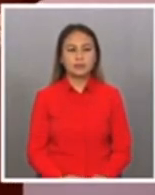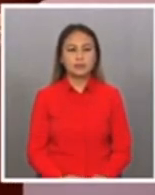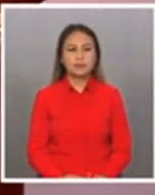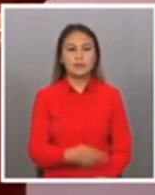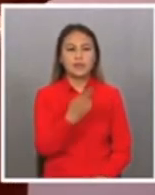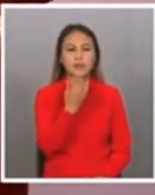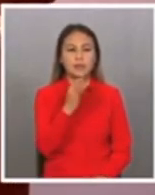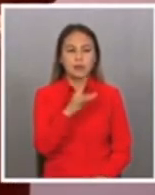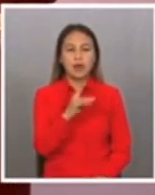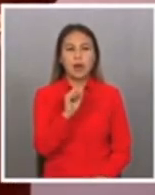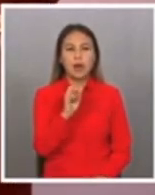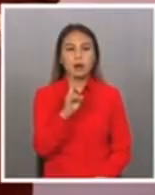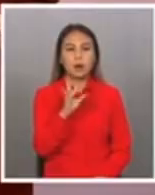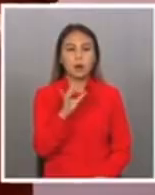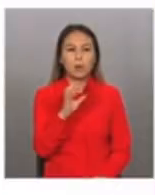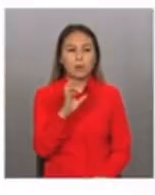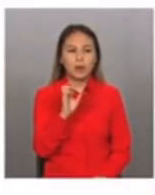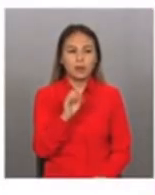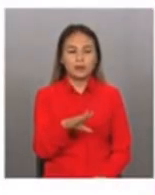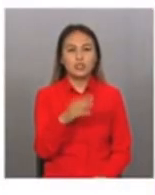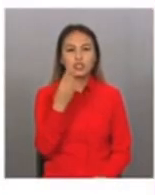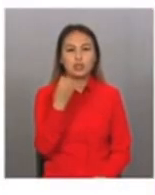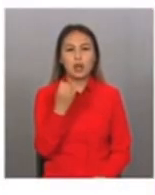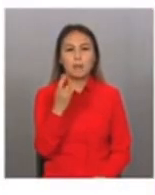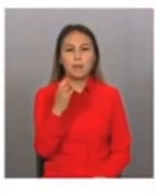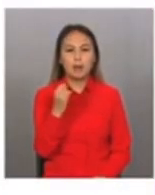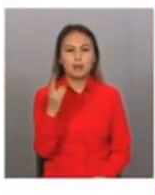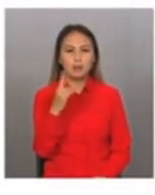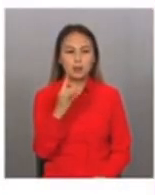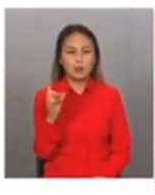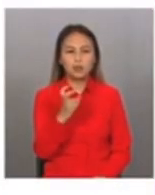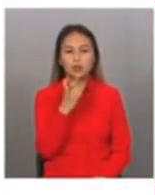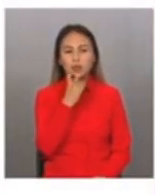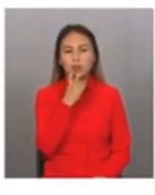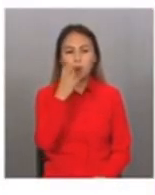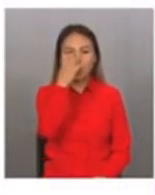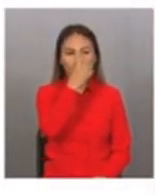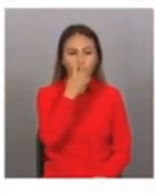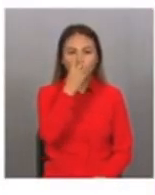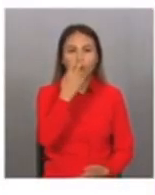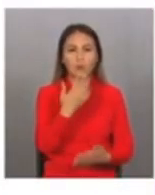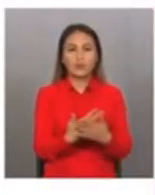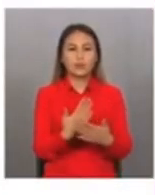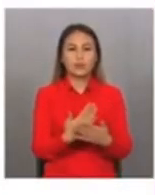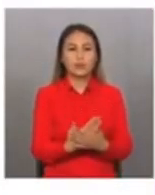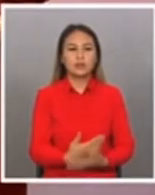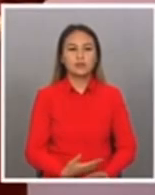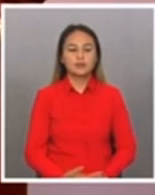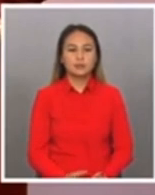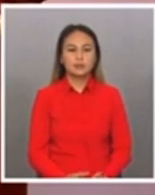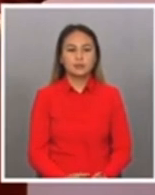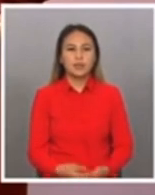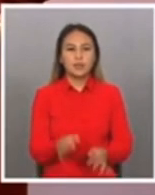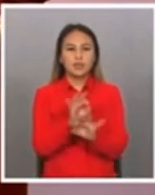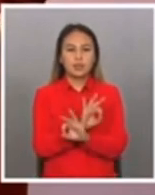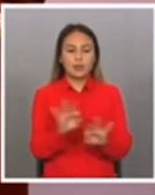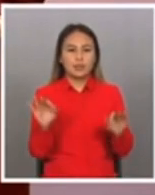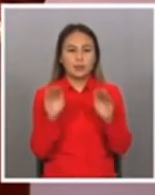Циркте акробаттар мен шабандоздар, күлкілі клоундар өнер көрсетеді. Жарайсыңдар